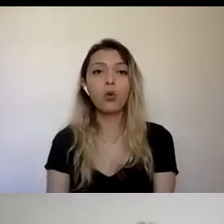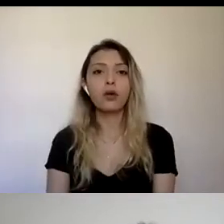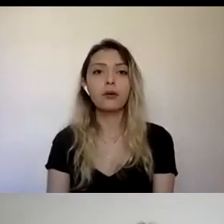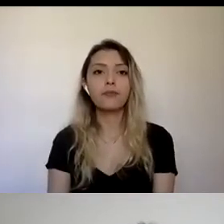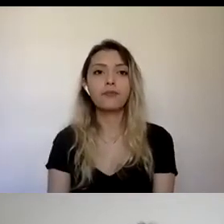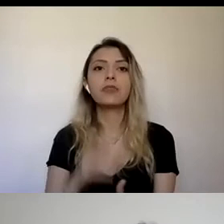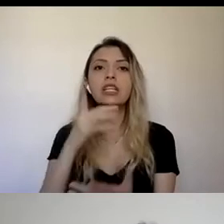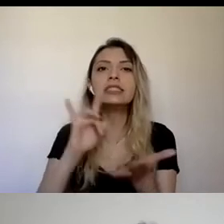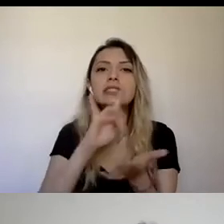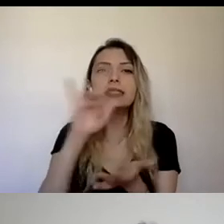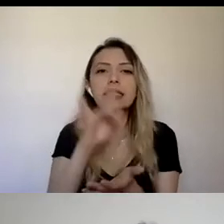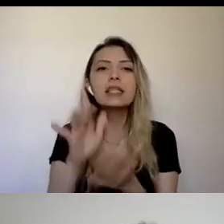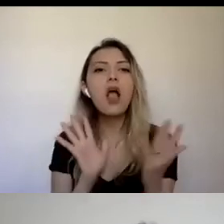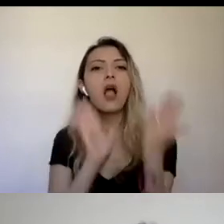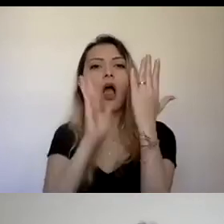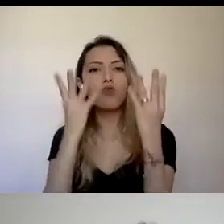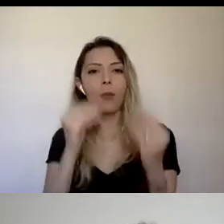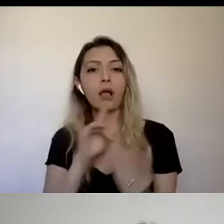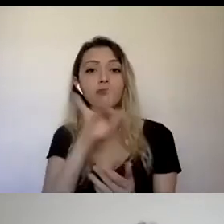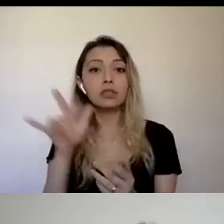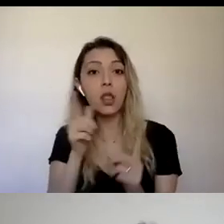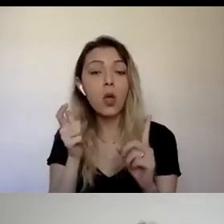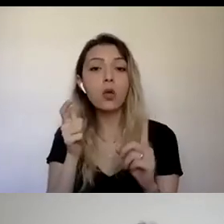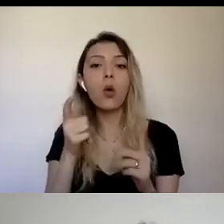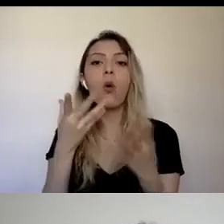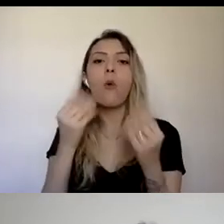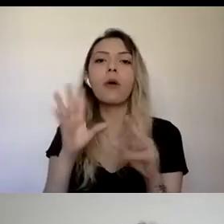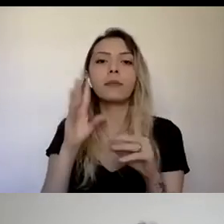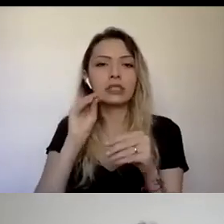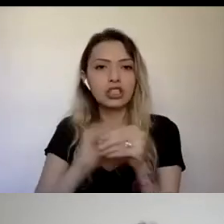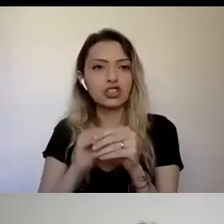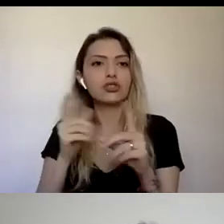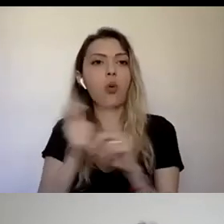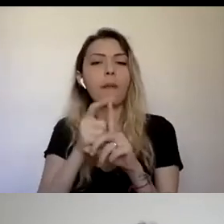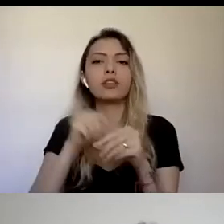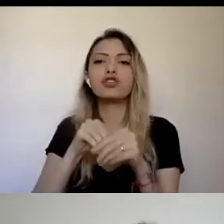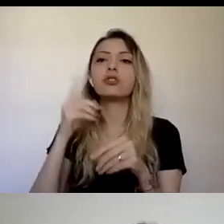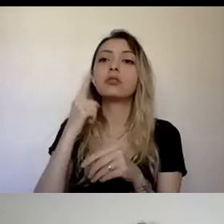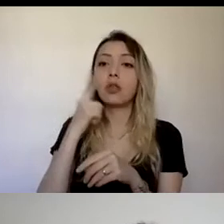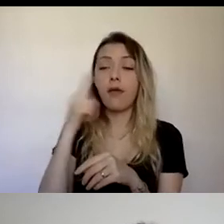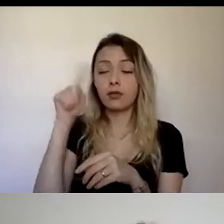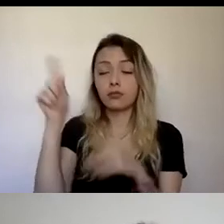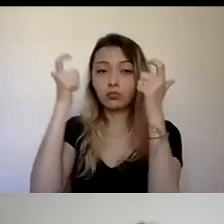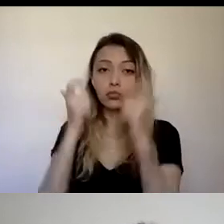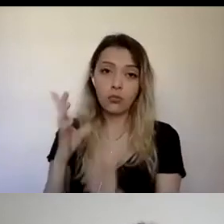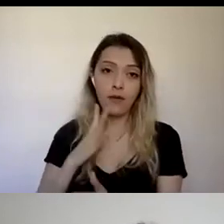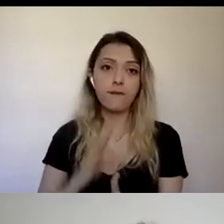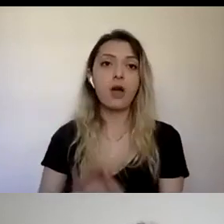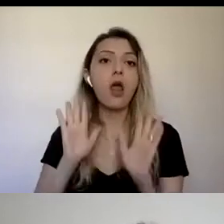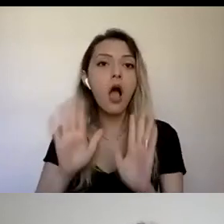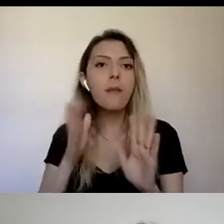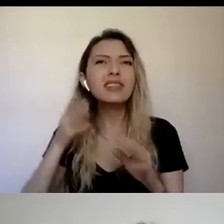evsizliğin önlenmesiyle alakalı devletlerin alması gereken adımlar var. Ama doğrudan araziye